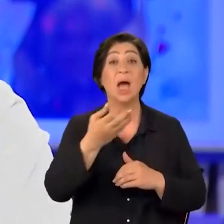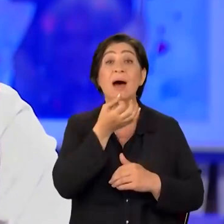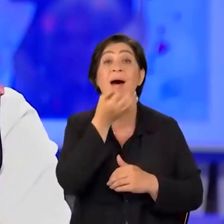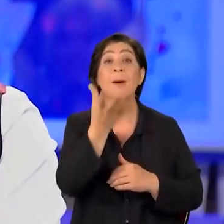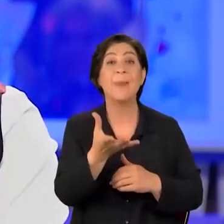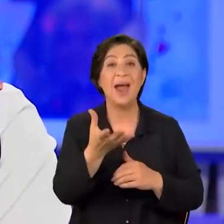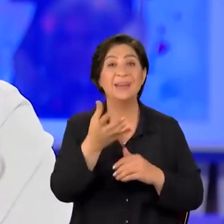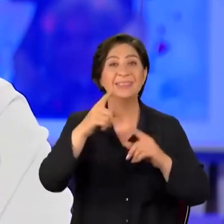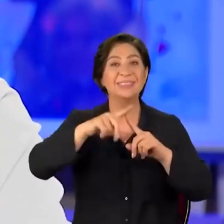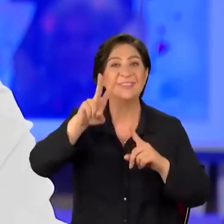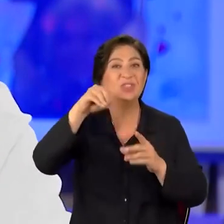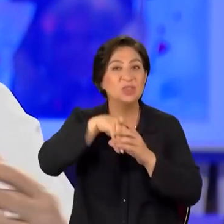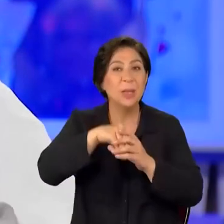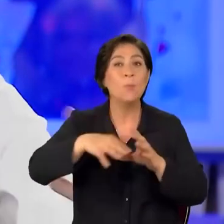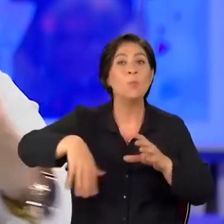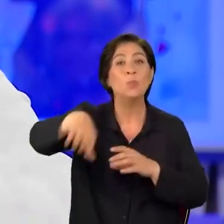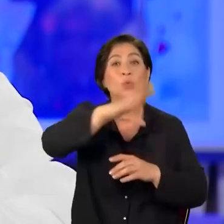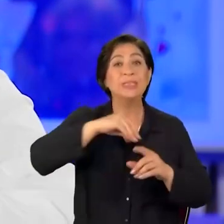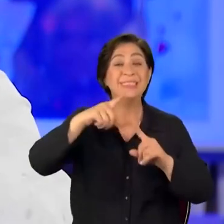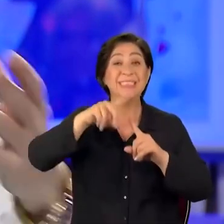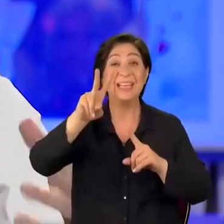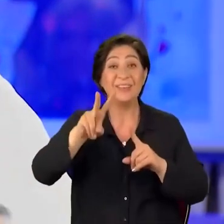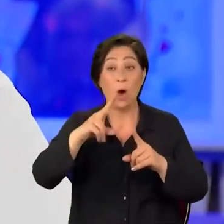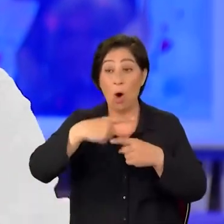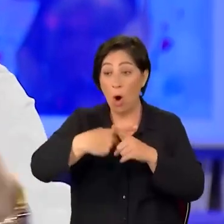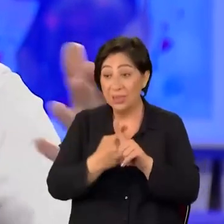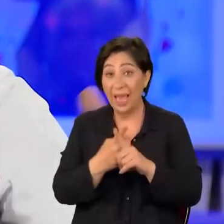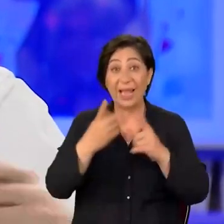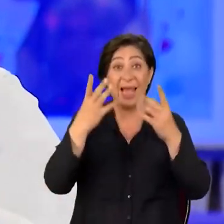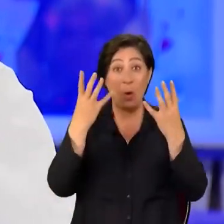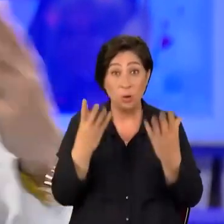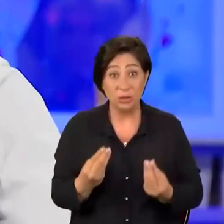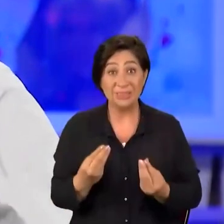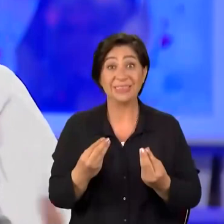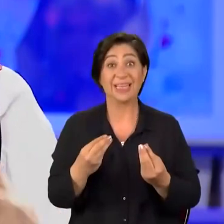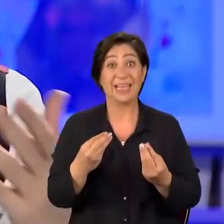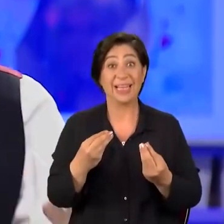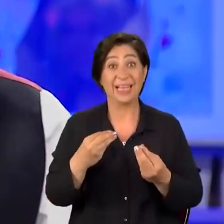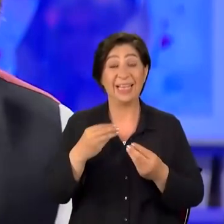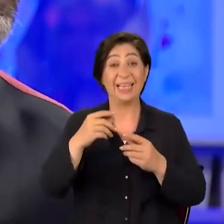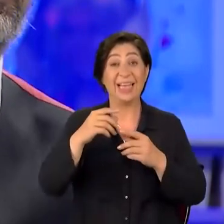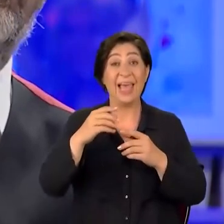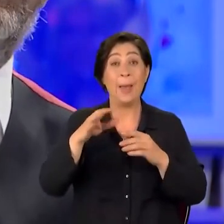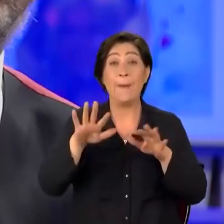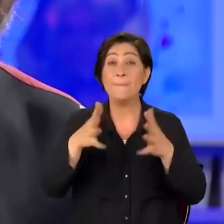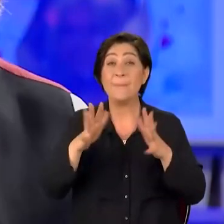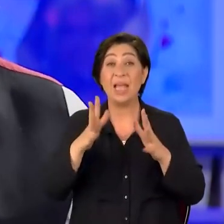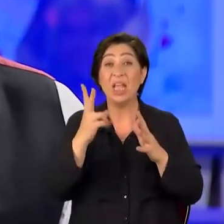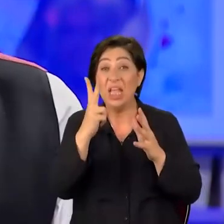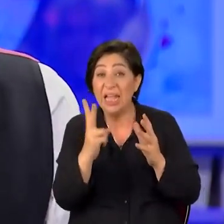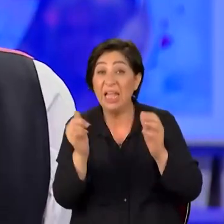başka bir haber kanalında ya da işte bütün kanallar ortak yayına geçiyorlar, bütün medyanın ortak yayınının